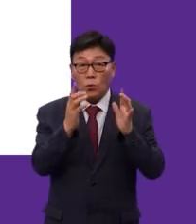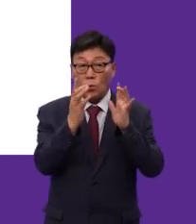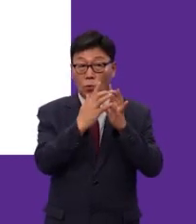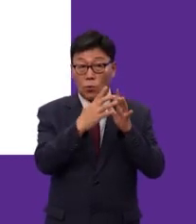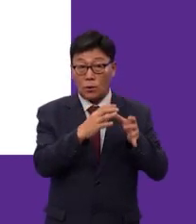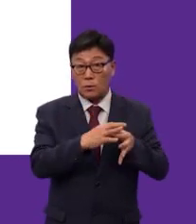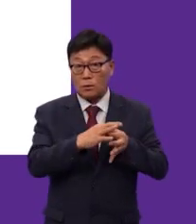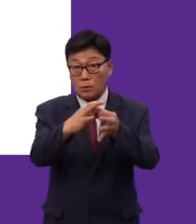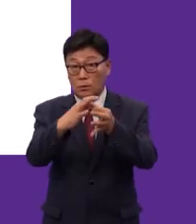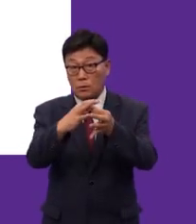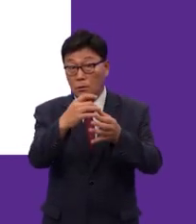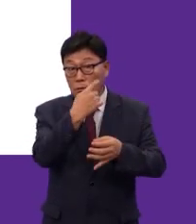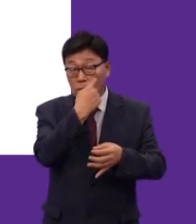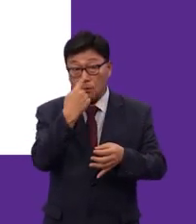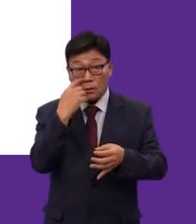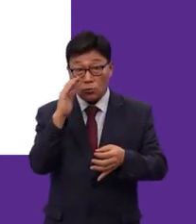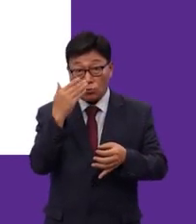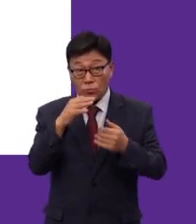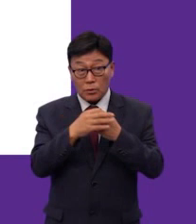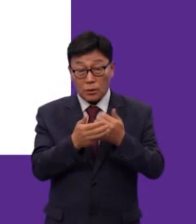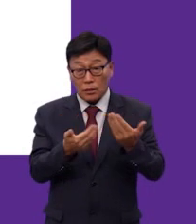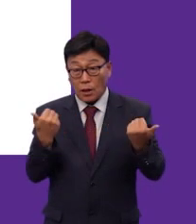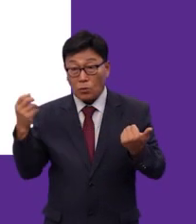검증이 되면 별도의 전용 단말기를